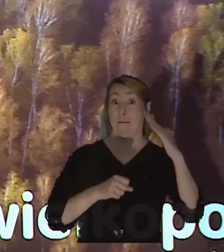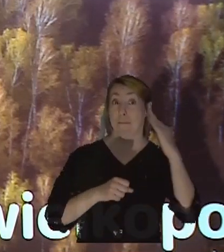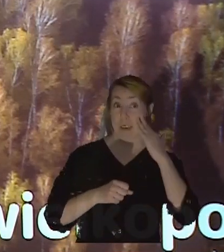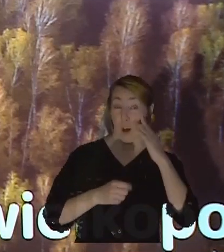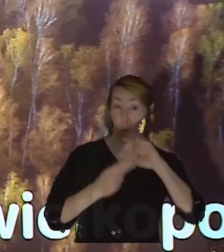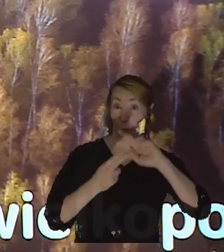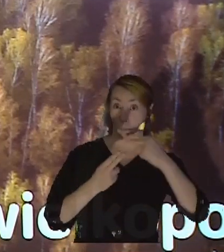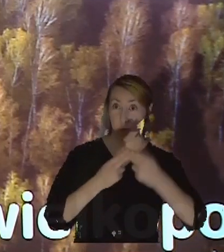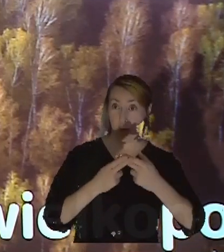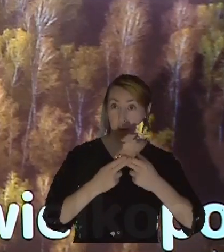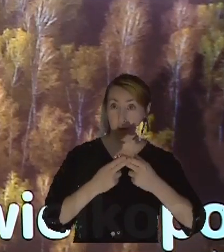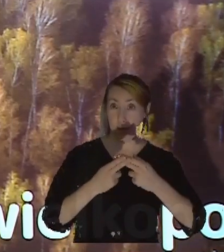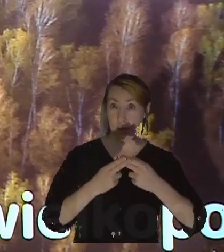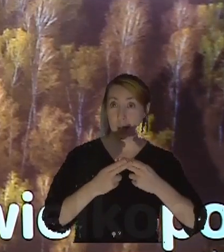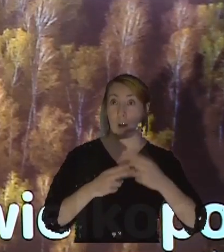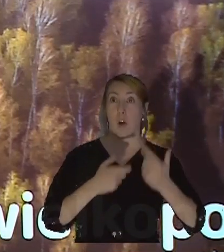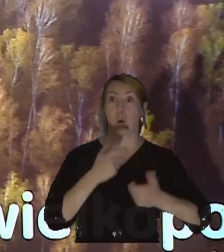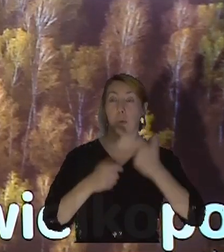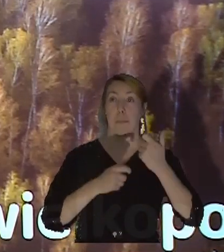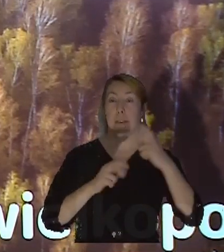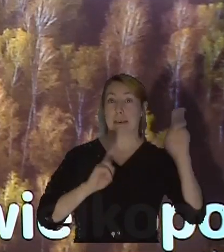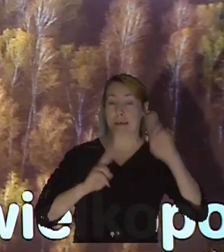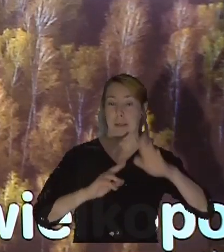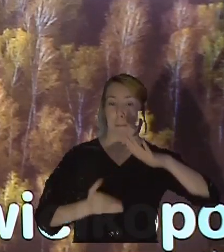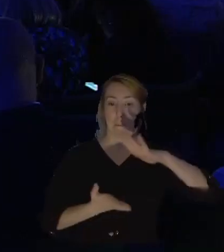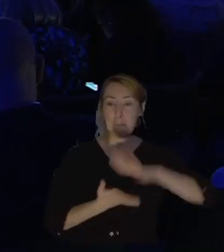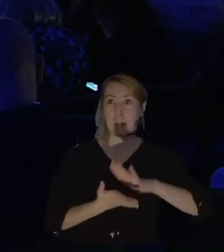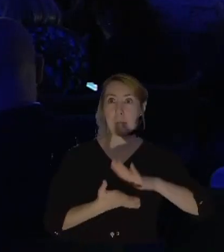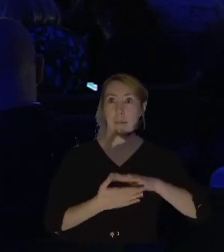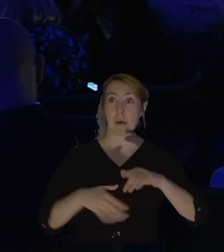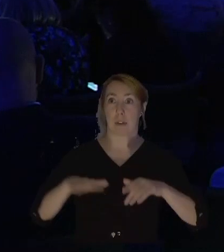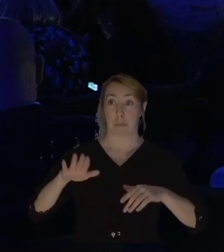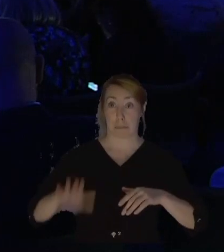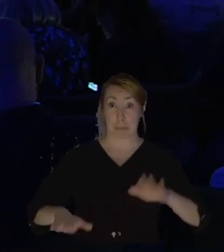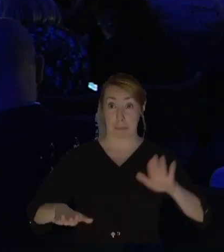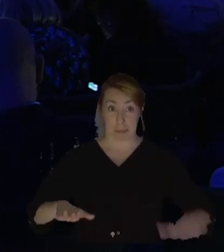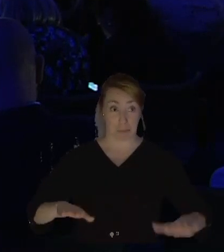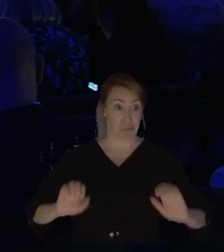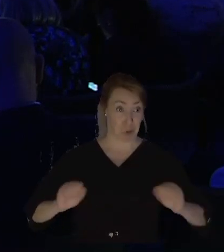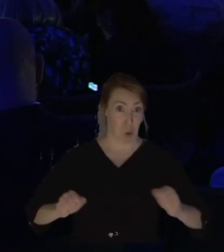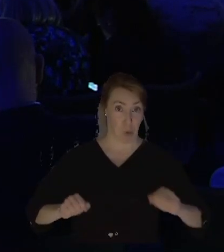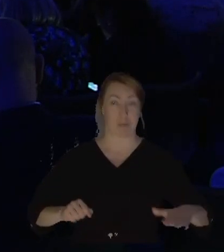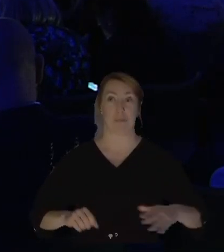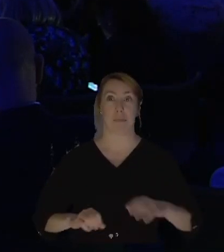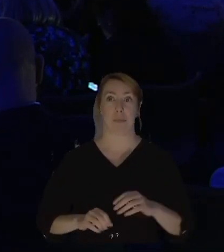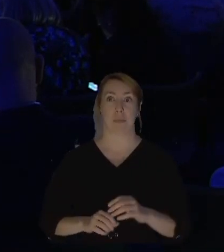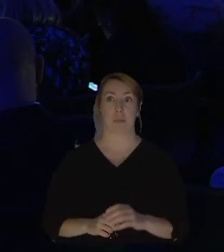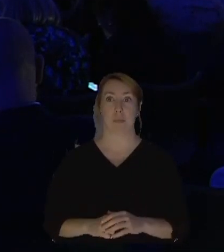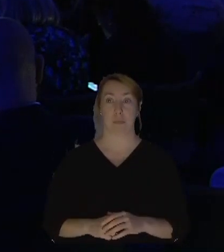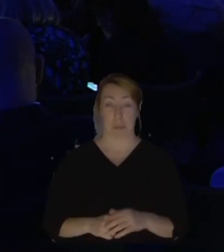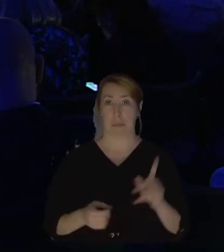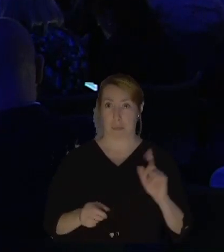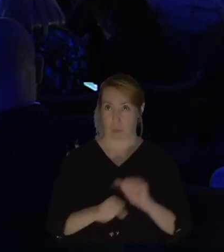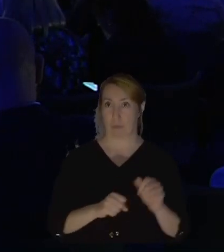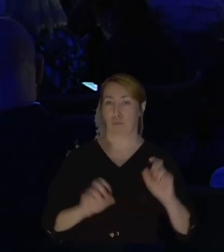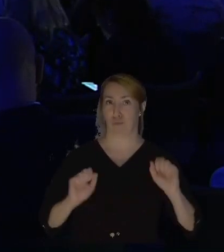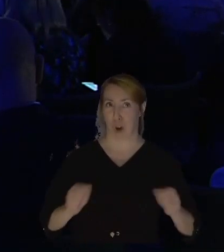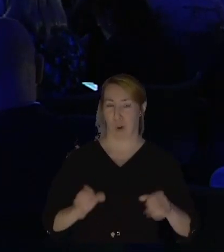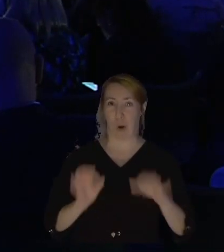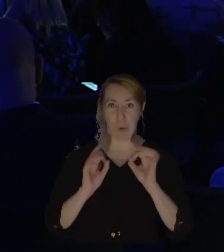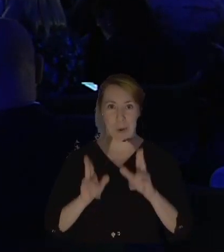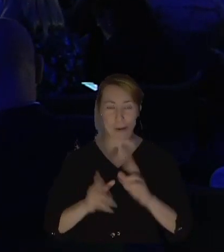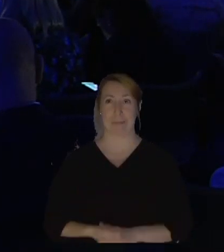to sygnałem dźwiękowym. Sprawdźmy jeszcze, czy to działa. Działa jedno i działa